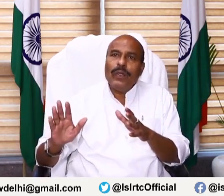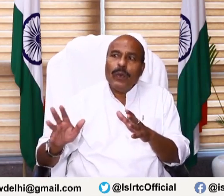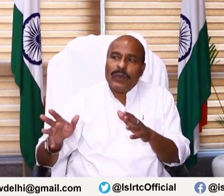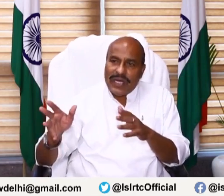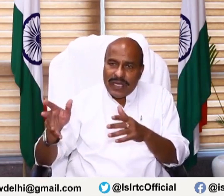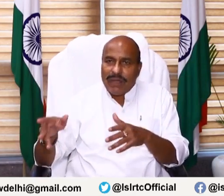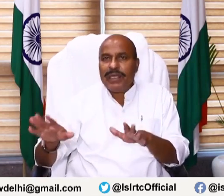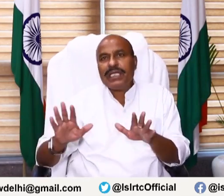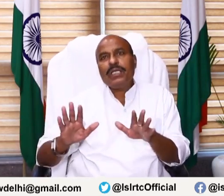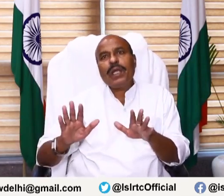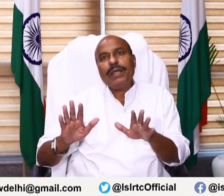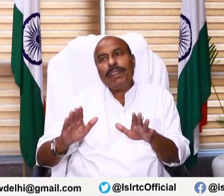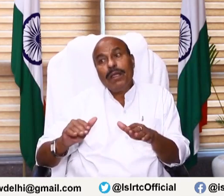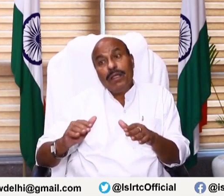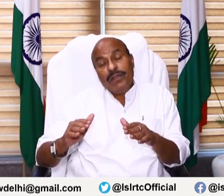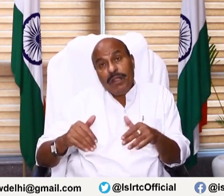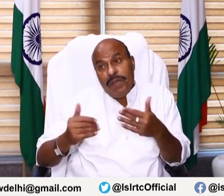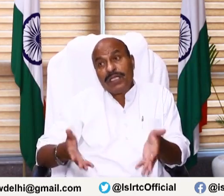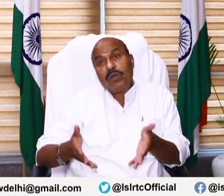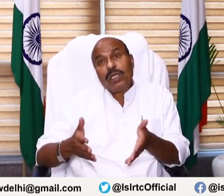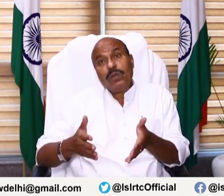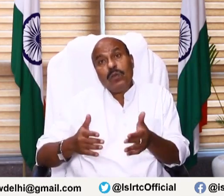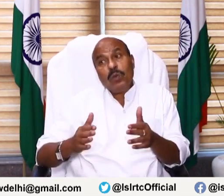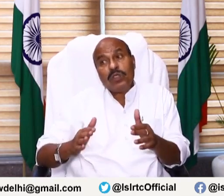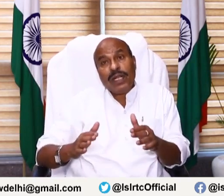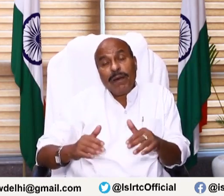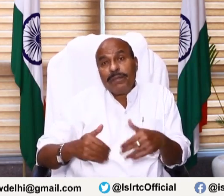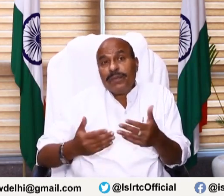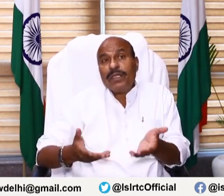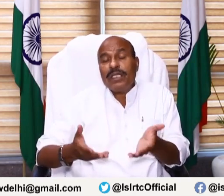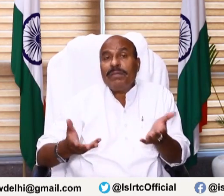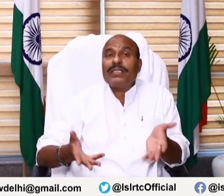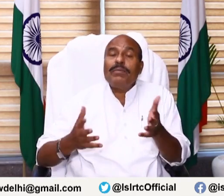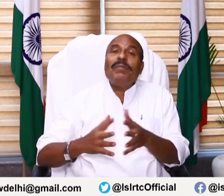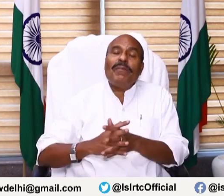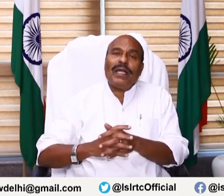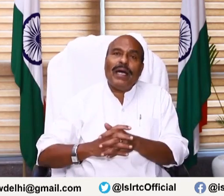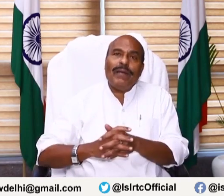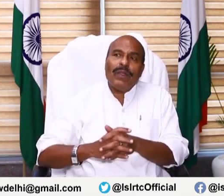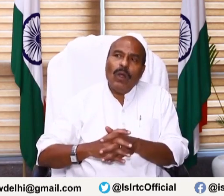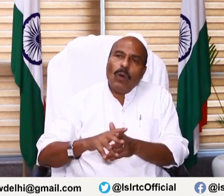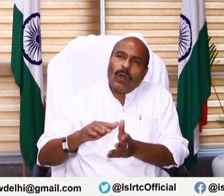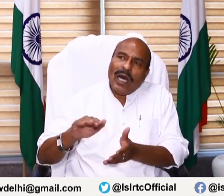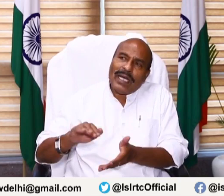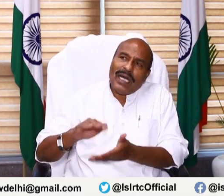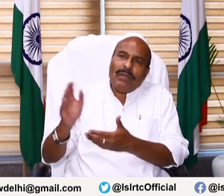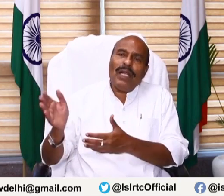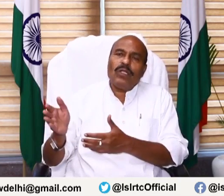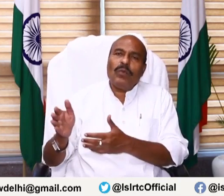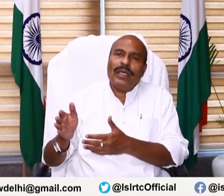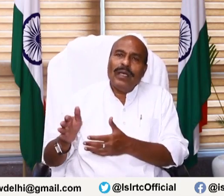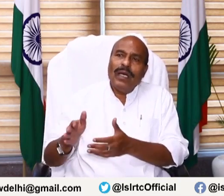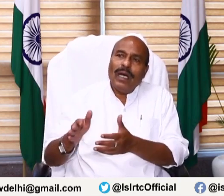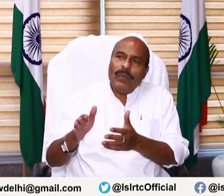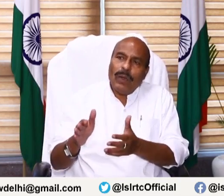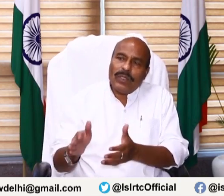हैं, उनका क्रियान्वयन कैसे हो रहा है, दिव्यांगजनों तक उसका लाभ कितनी मात्रा में मिल पा रहा है और आगे आने वाले